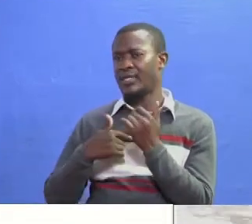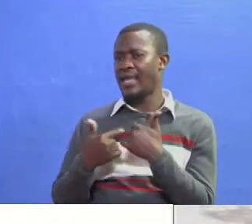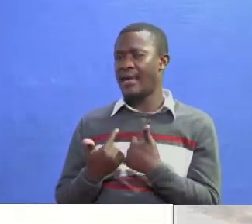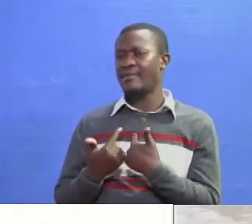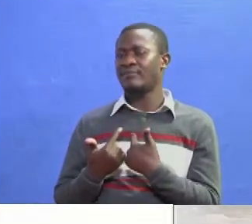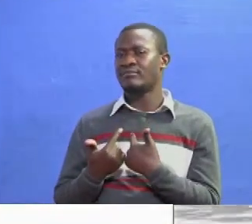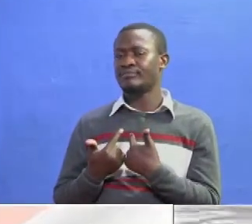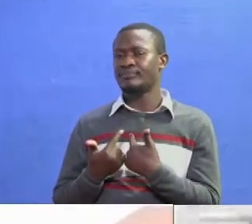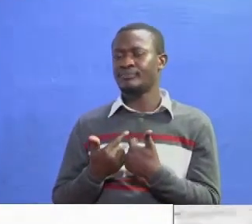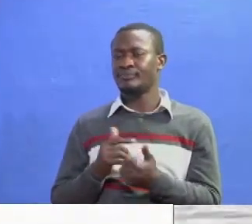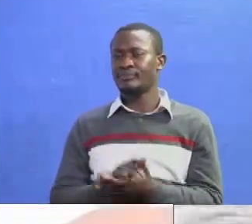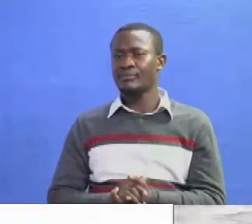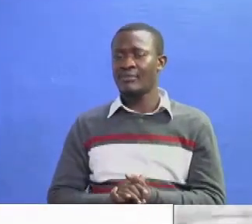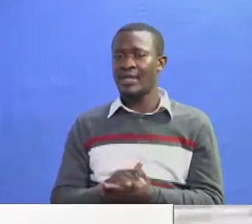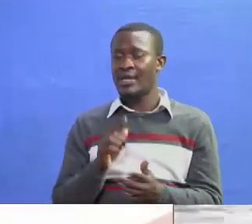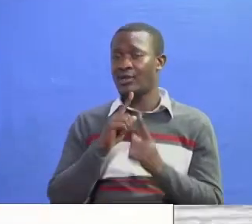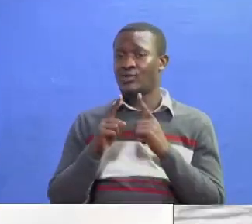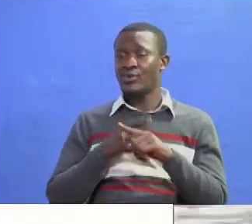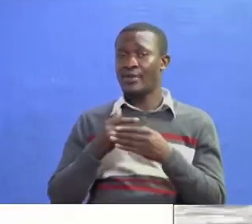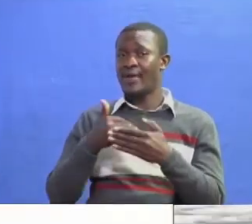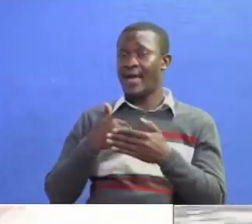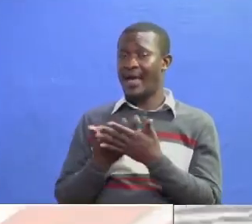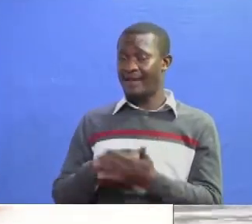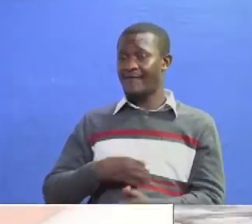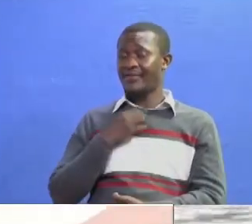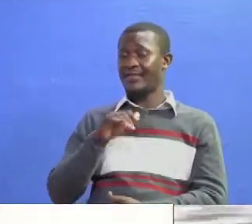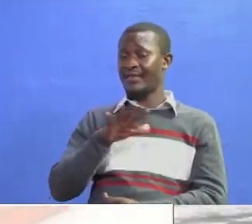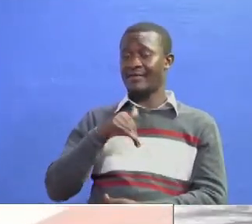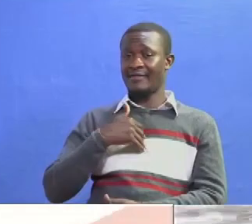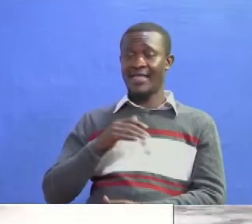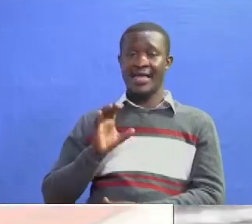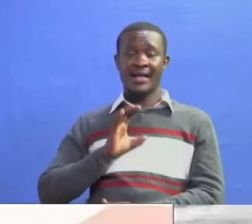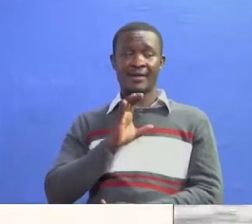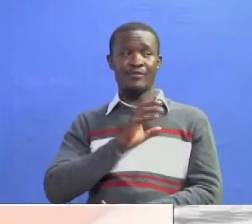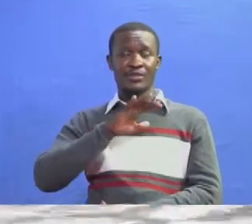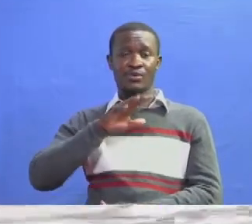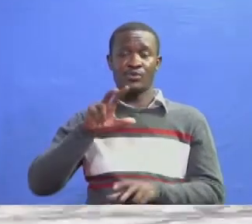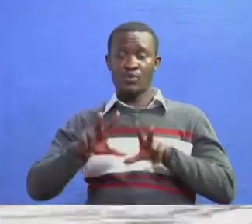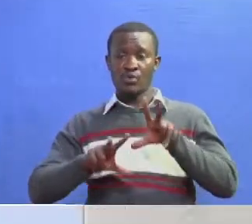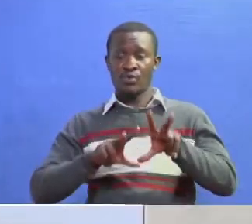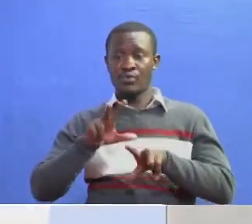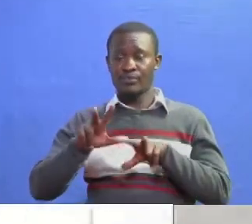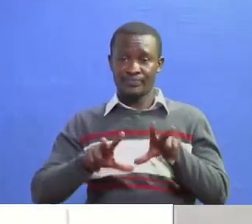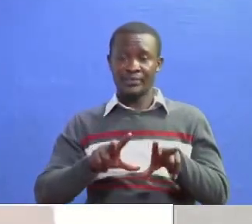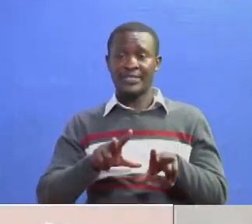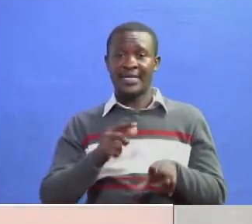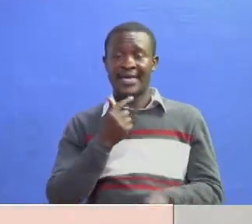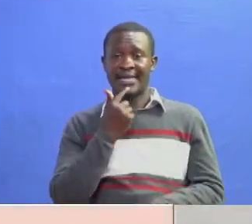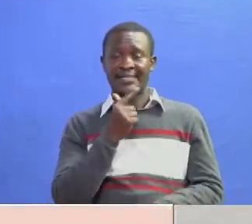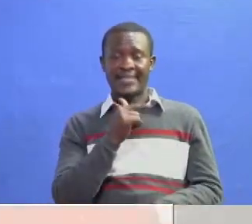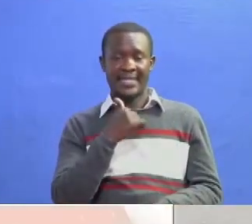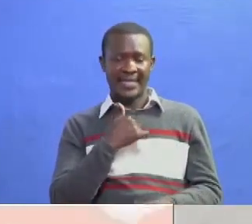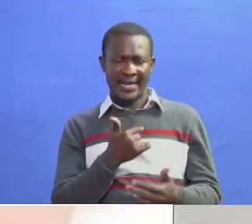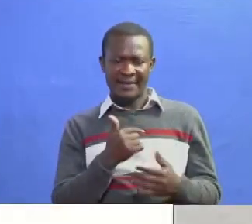zikishindwa kusazwa akizungumza baada ya kutembelea eneo Hilo kamishna Wa kaunti Ya kirinyaga Hussein alaso alihibitisha